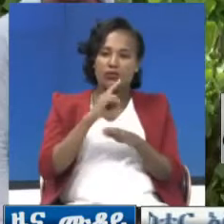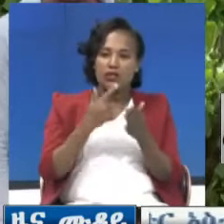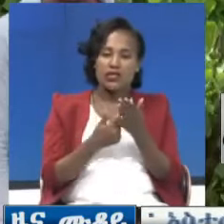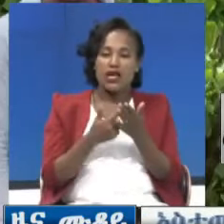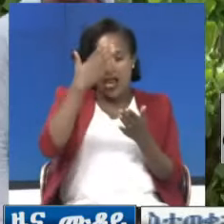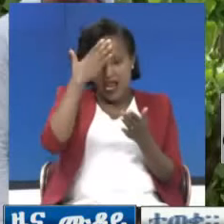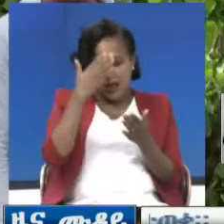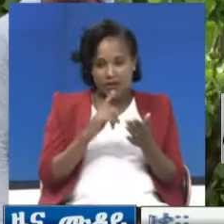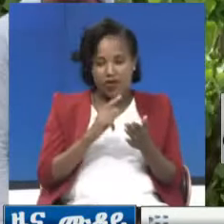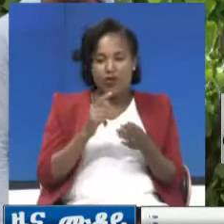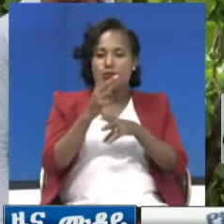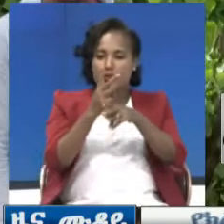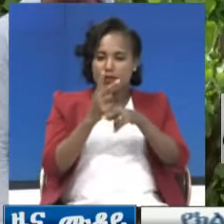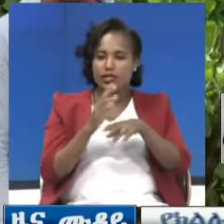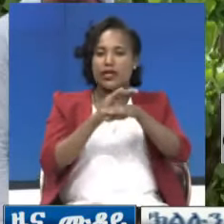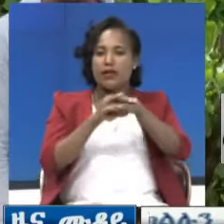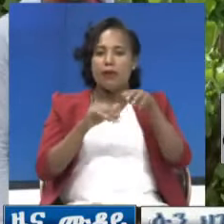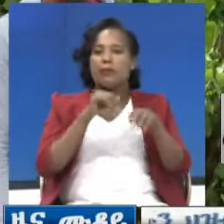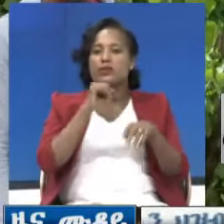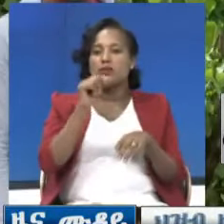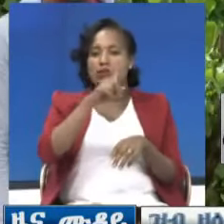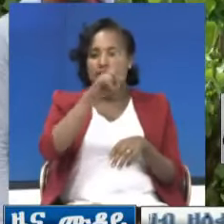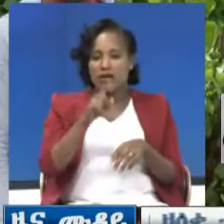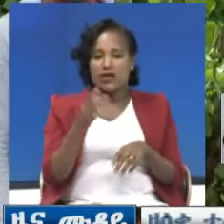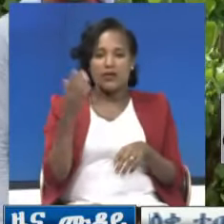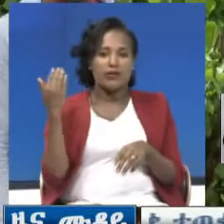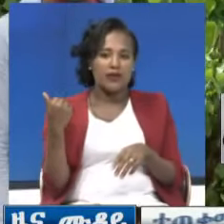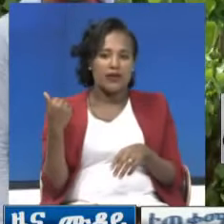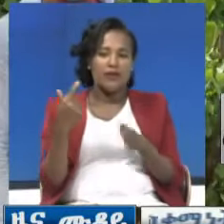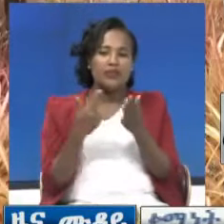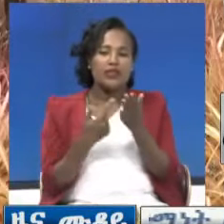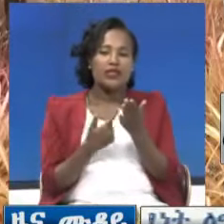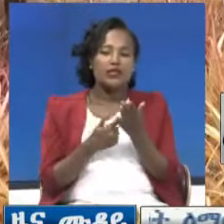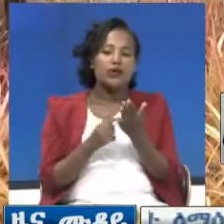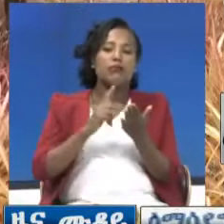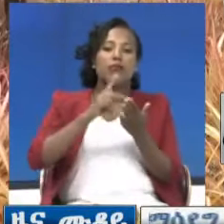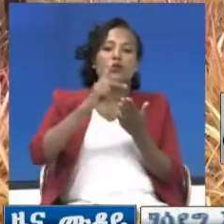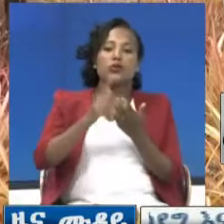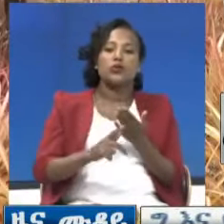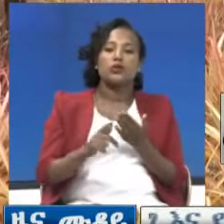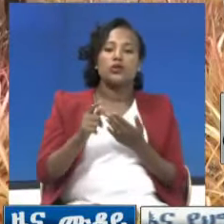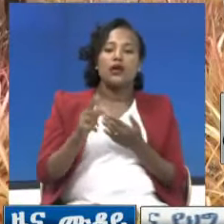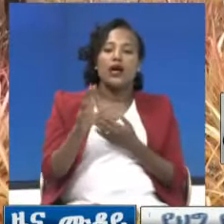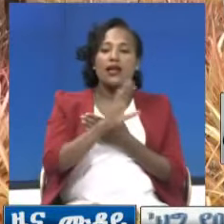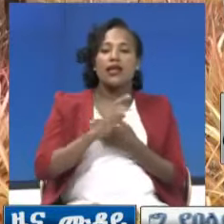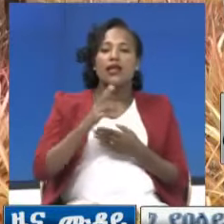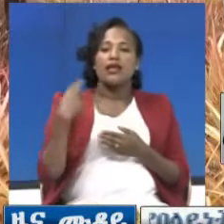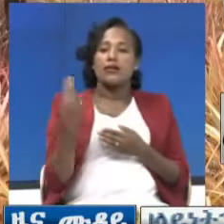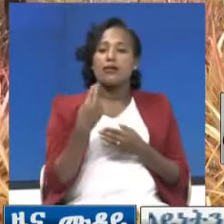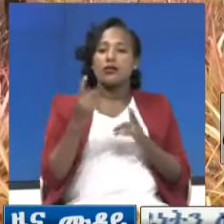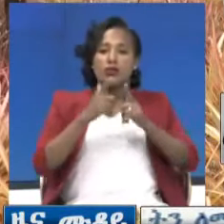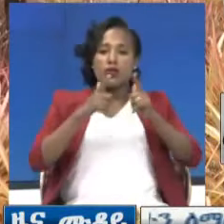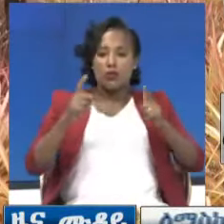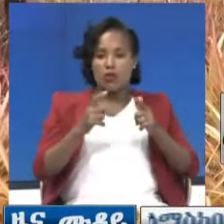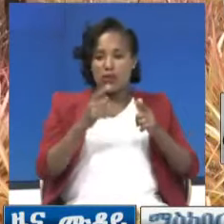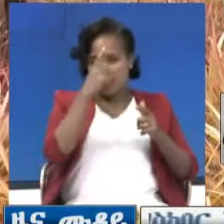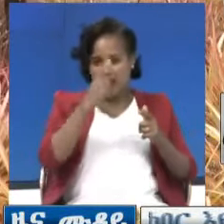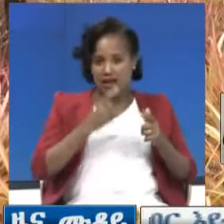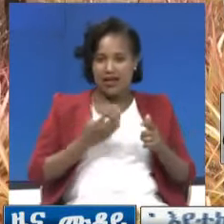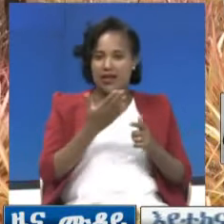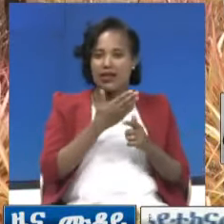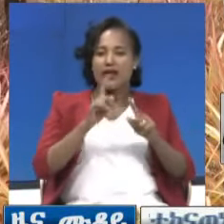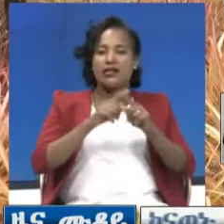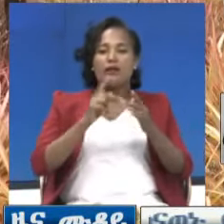ለምንድን ነው ብድር የማይመቻችላቸው የሚል ጥያቄ ጠይቀናቸው ነበር። እነዚህ ግዙፍ ፕሮጀክቶች ናቸው፣ ሀገራዊ ፋይዳቸው የጎላ መሆኑ እናምናለን። ነገር ግን